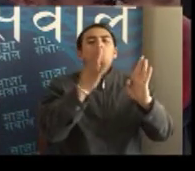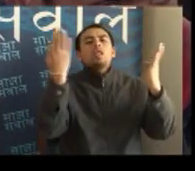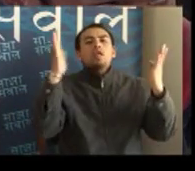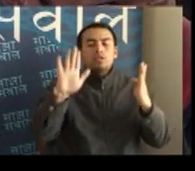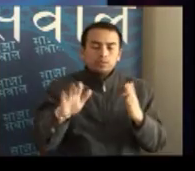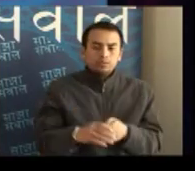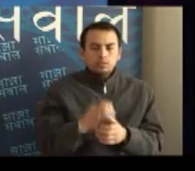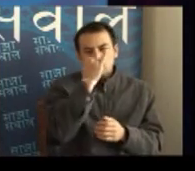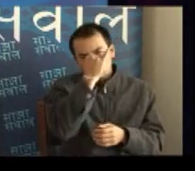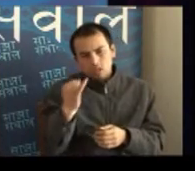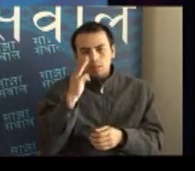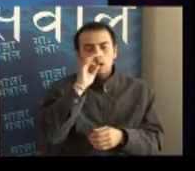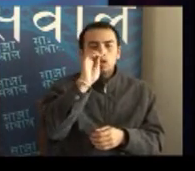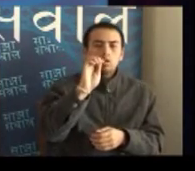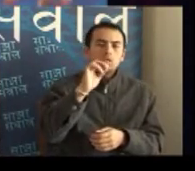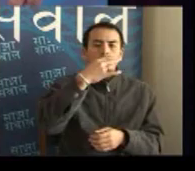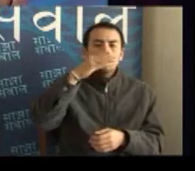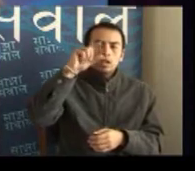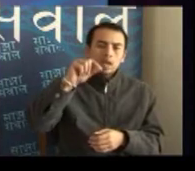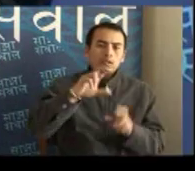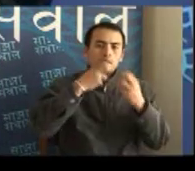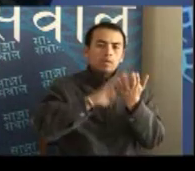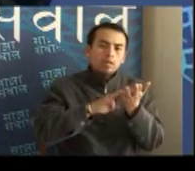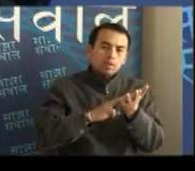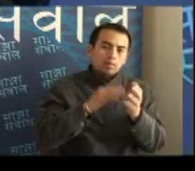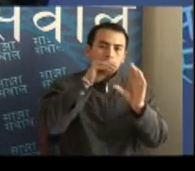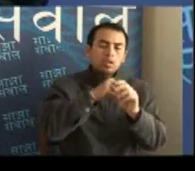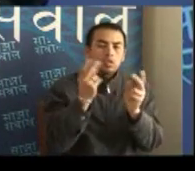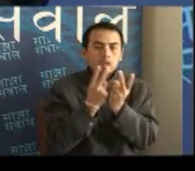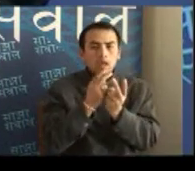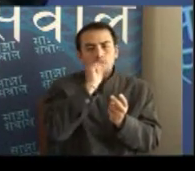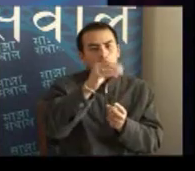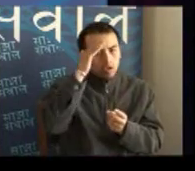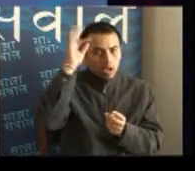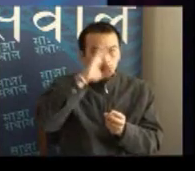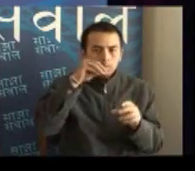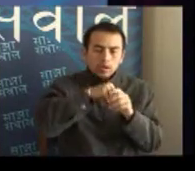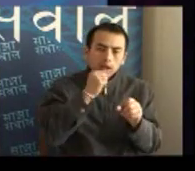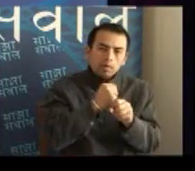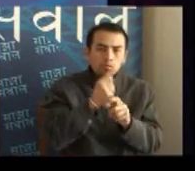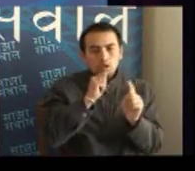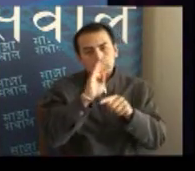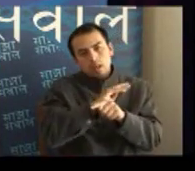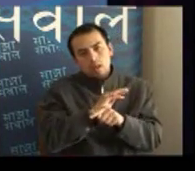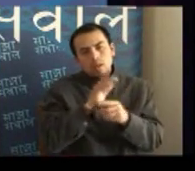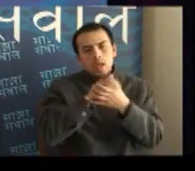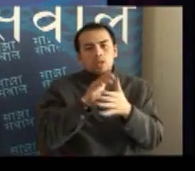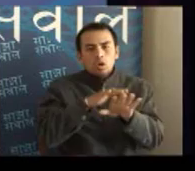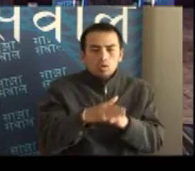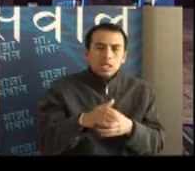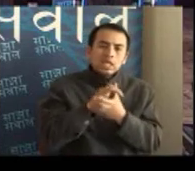अब अन्तिममा सुशीलाजी, सभासदलाई त्यहाँ संविधान सभा भवनभित्र भए जस्तै तपाईँलाई सरकारी कार्यालयहरूमा काम गर्दा पनि कहिलेकाहीँ